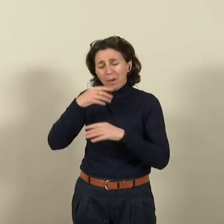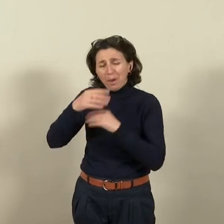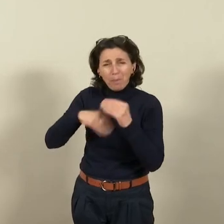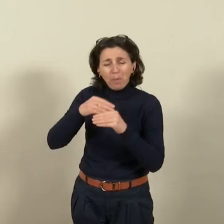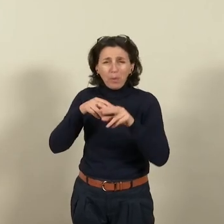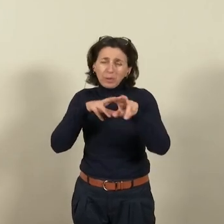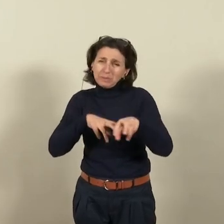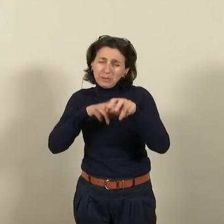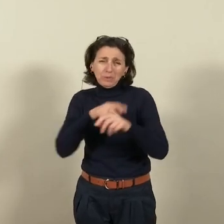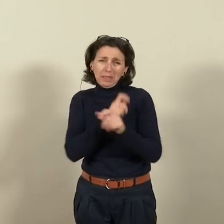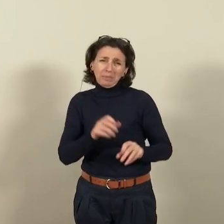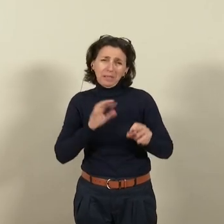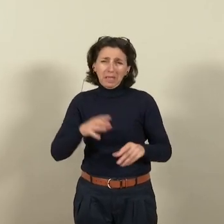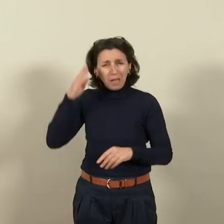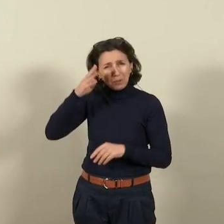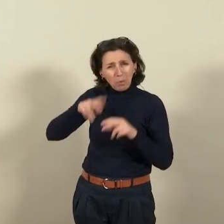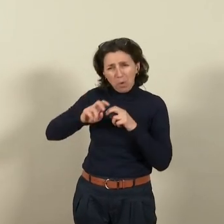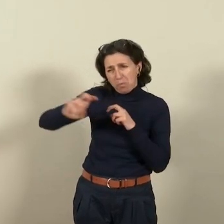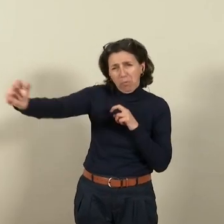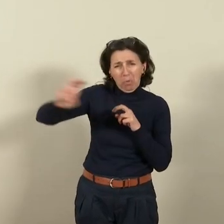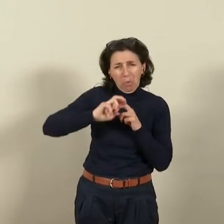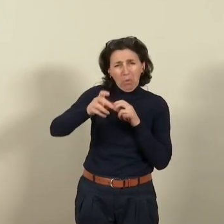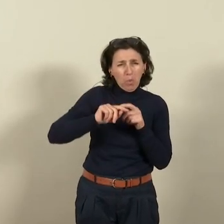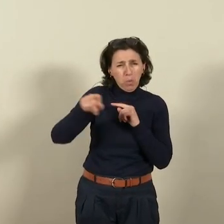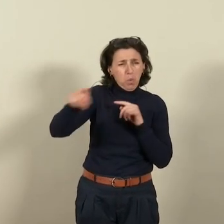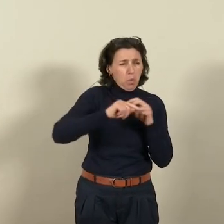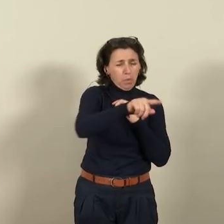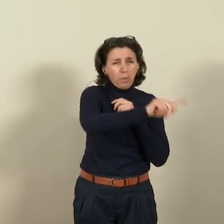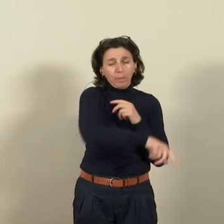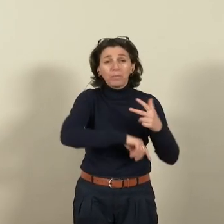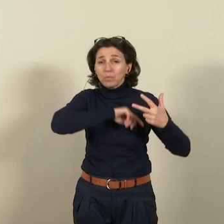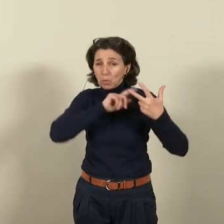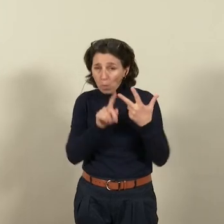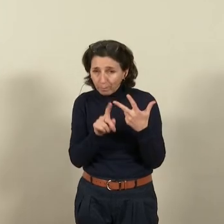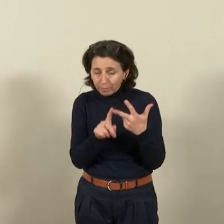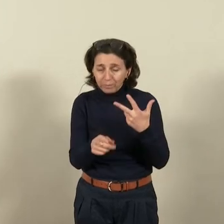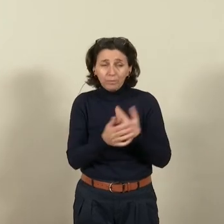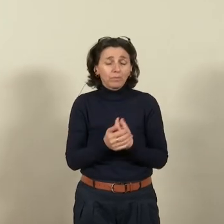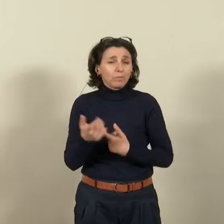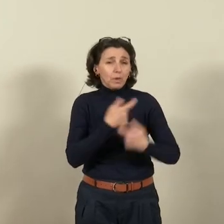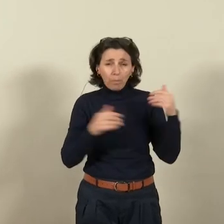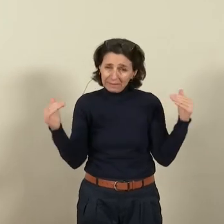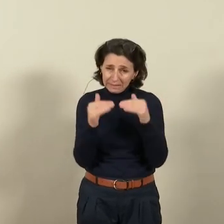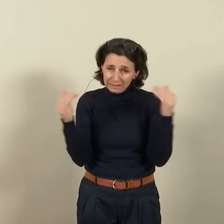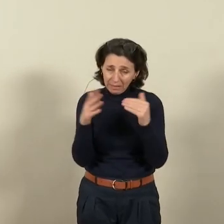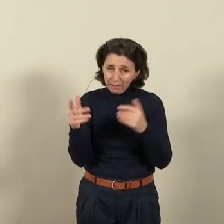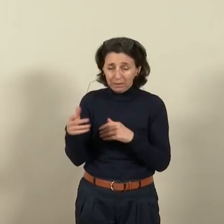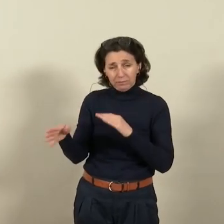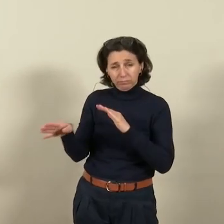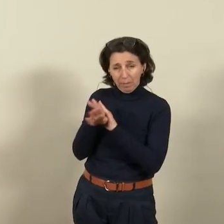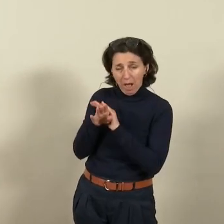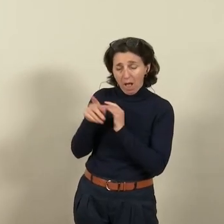transport de marchandises et d'animaux sur de longuees distance 3 en s'inspirant du commerce équitable d'instaurer des mesures